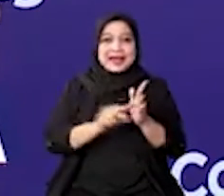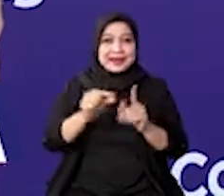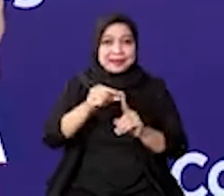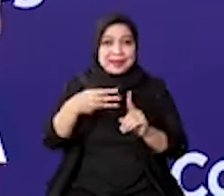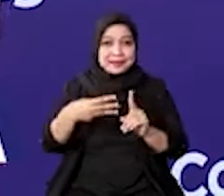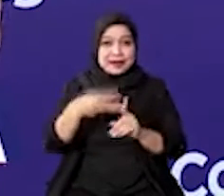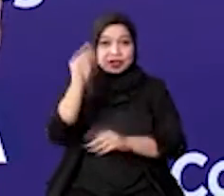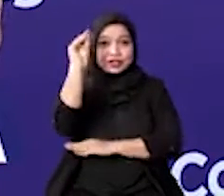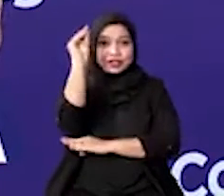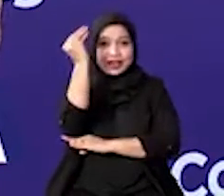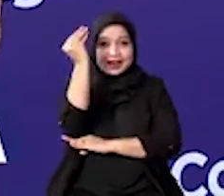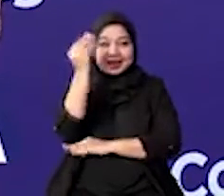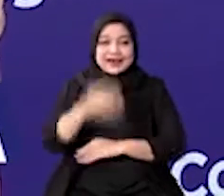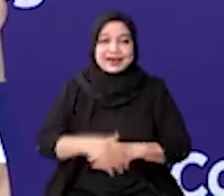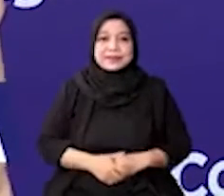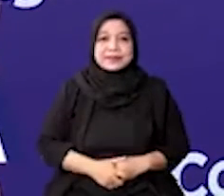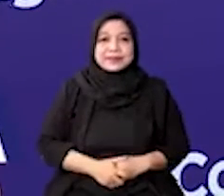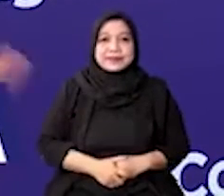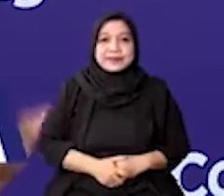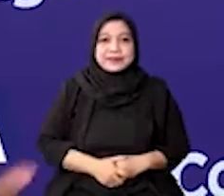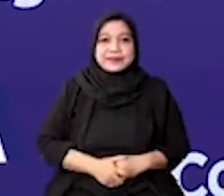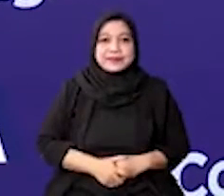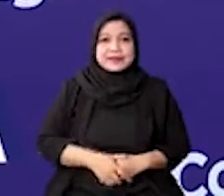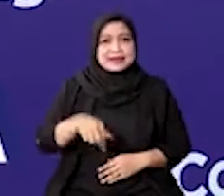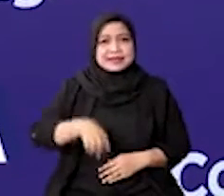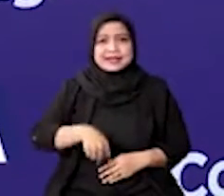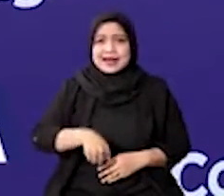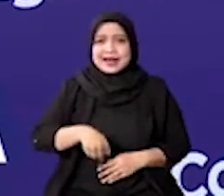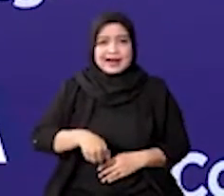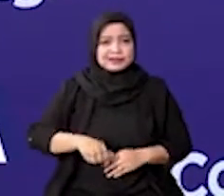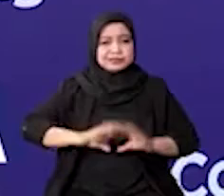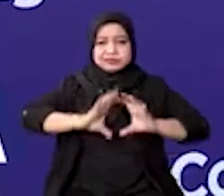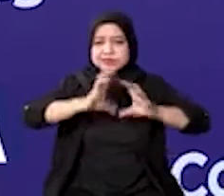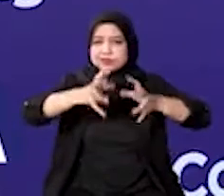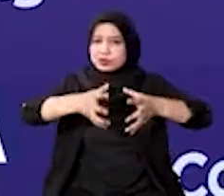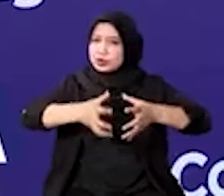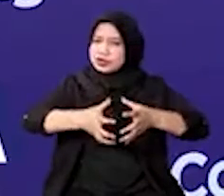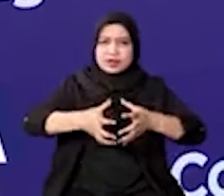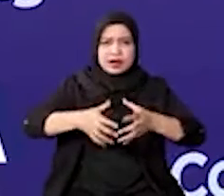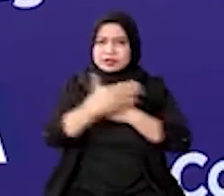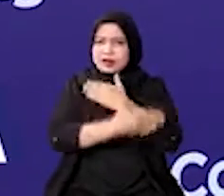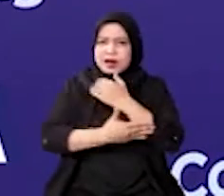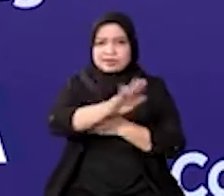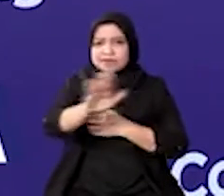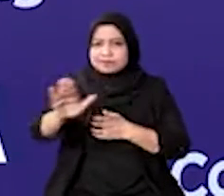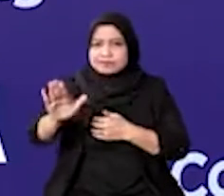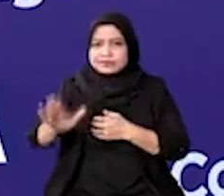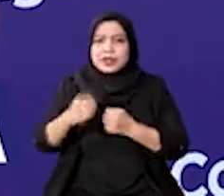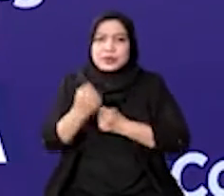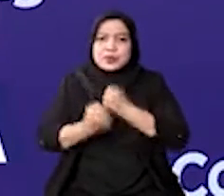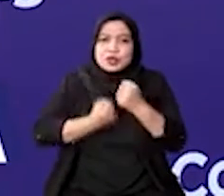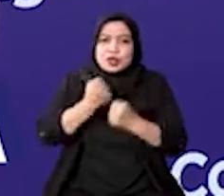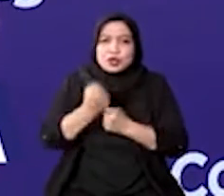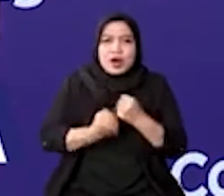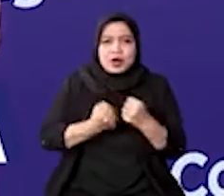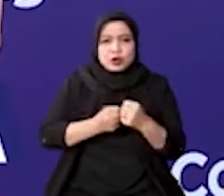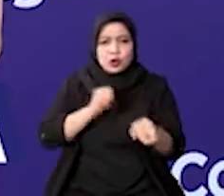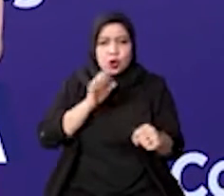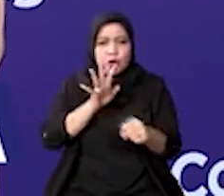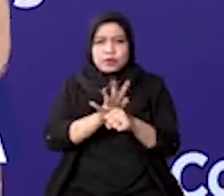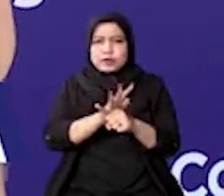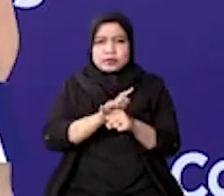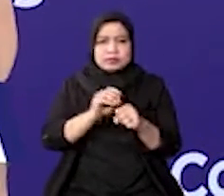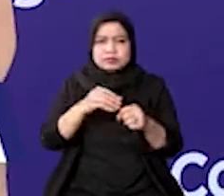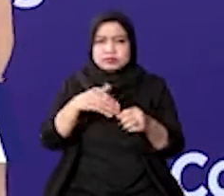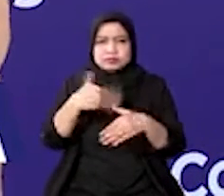saat ini seluruh dunia Tengah berjuang menghentikan penyebaran covid-19 kita tentu mengambil pelajaran dari banyak hal